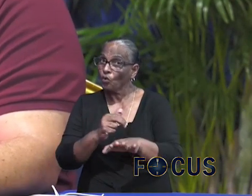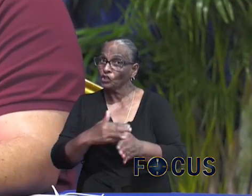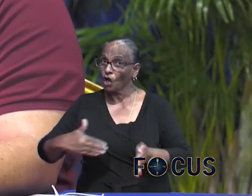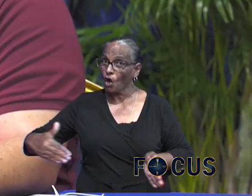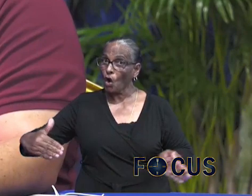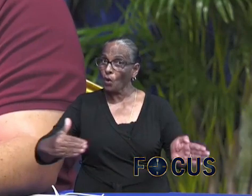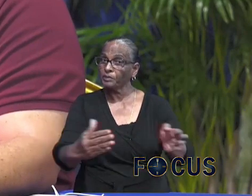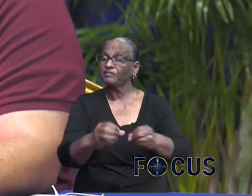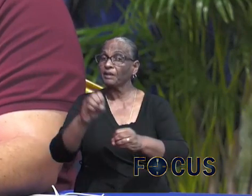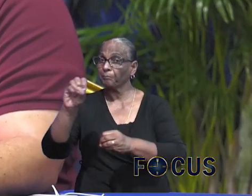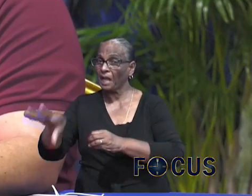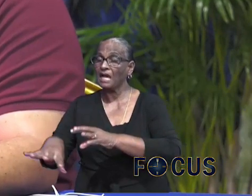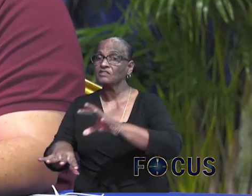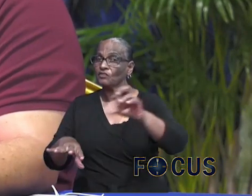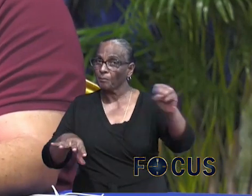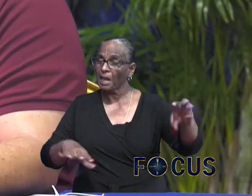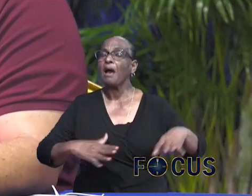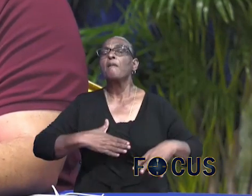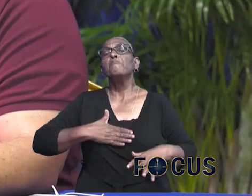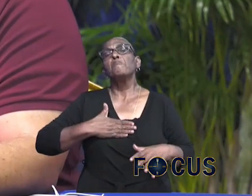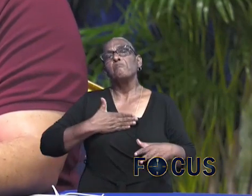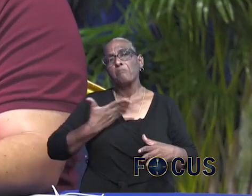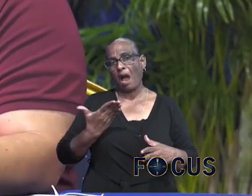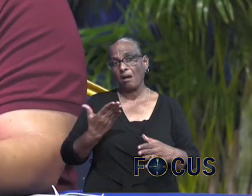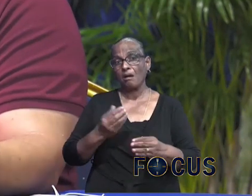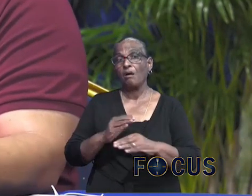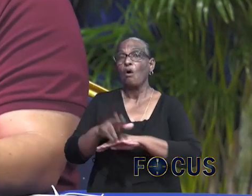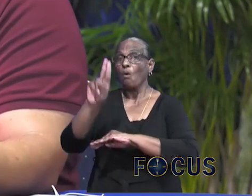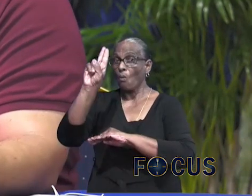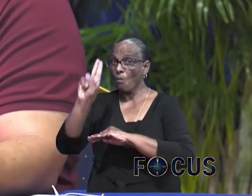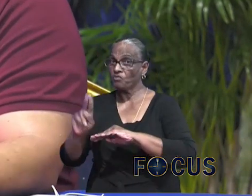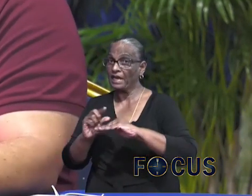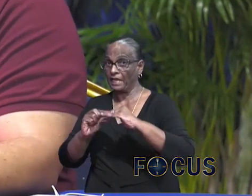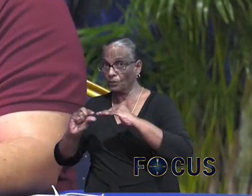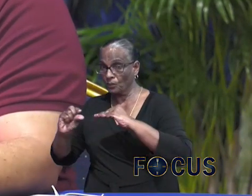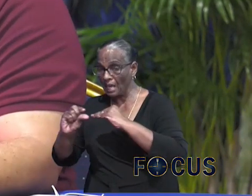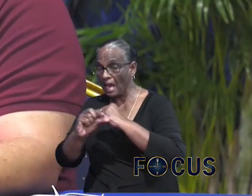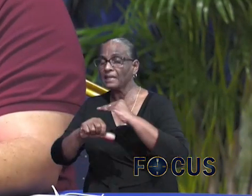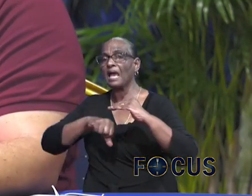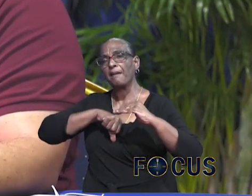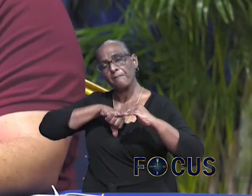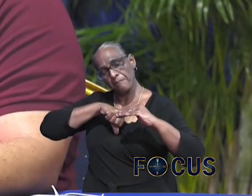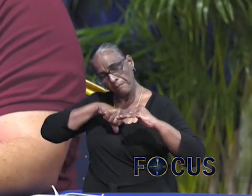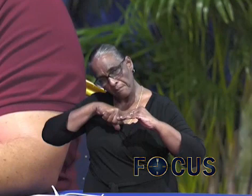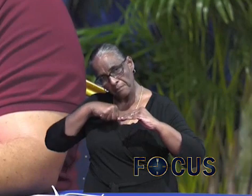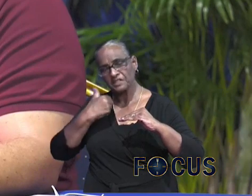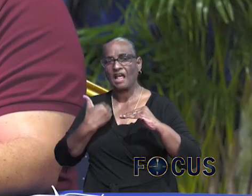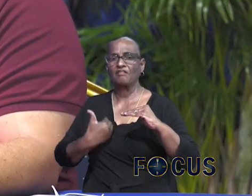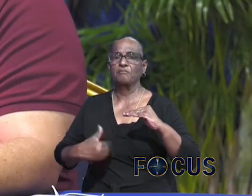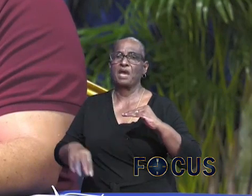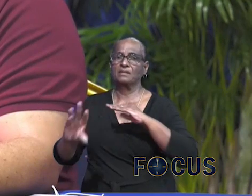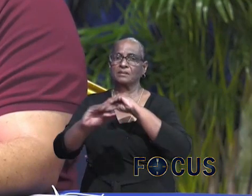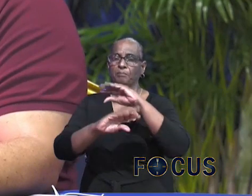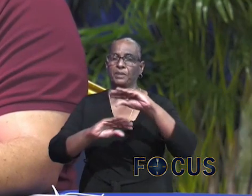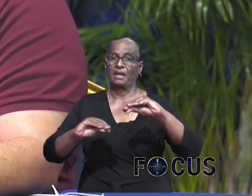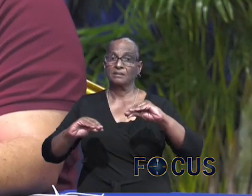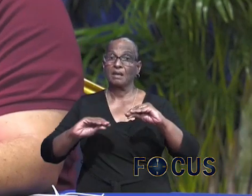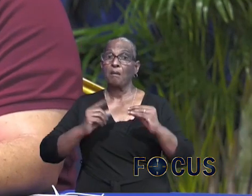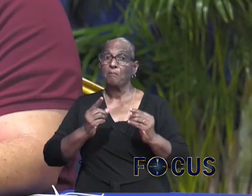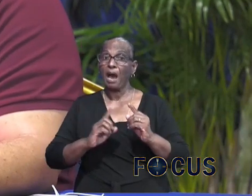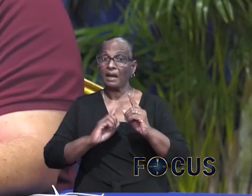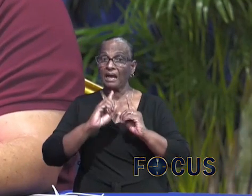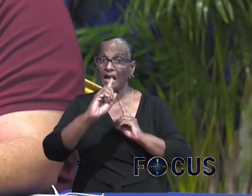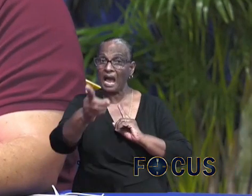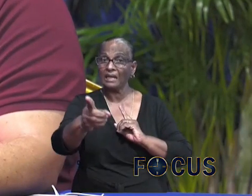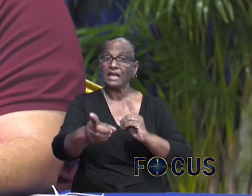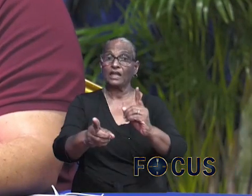zullen mogen uitvoeren. Zowel de overheid van Guyana als de mensen zelf. Maar er is dus geen afspraak gemaakt dat er crossings